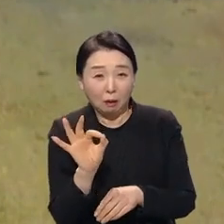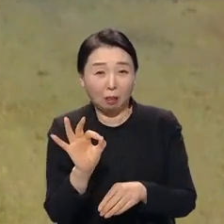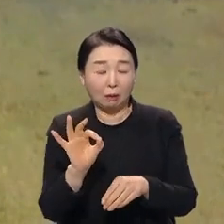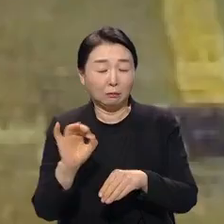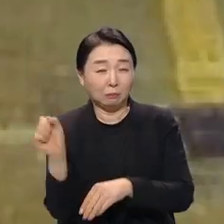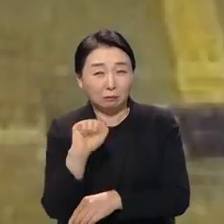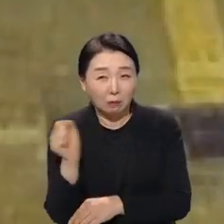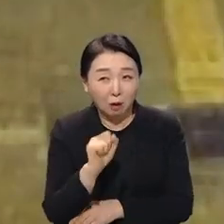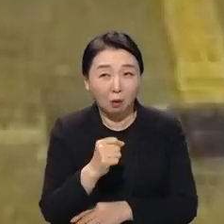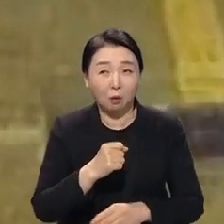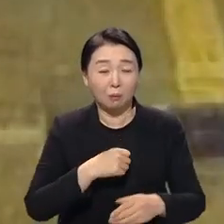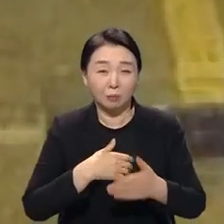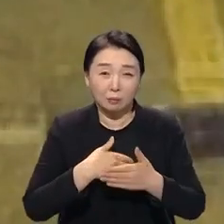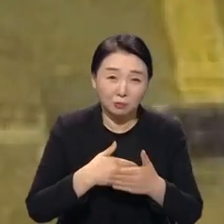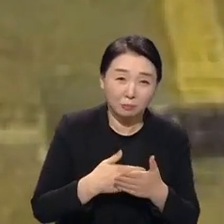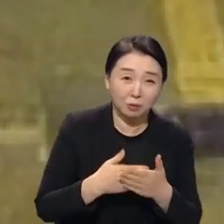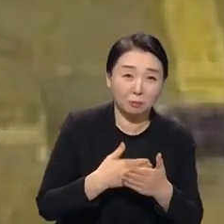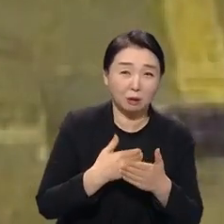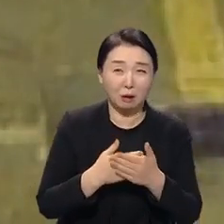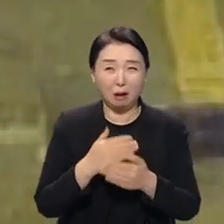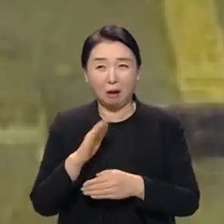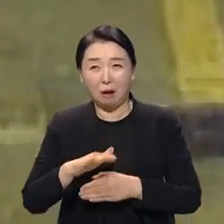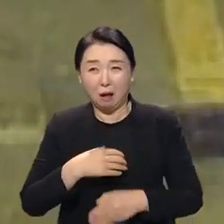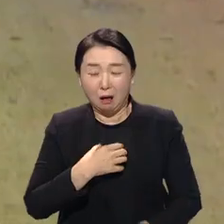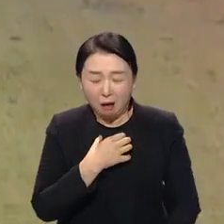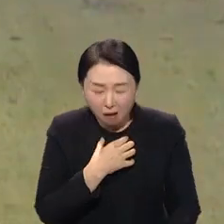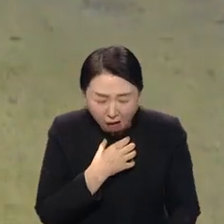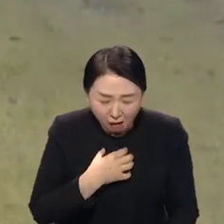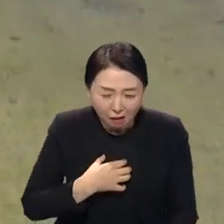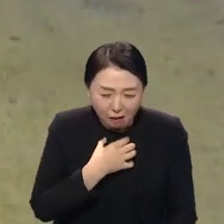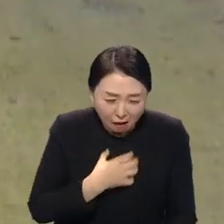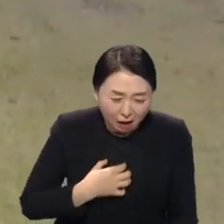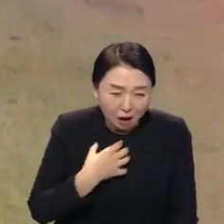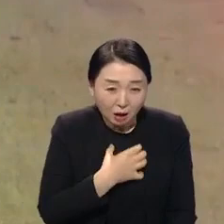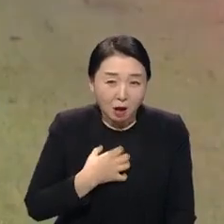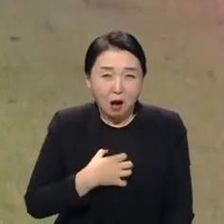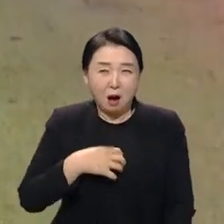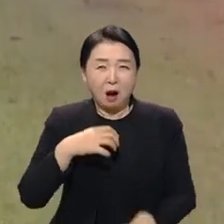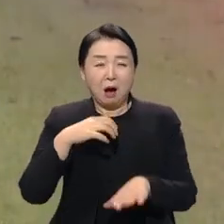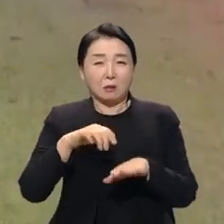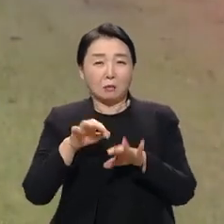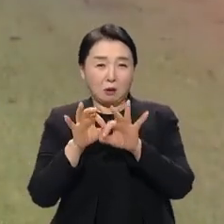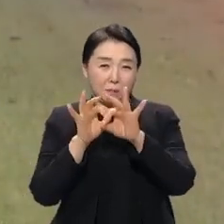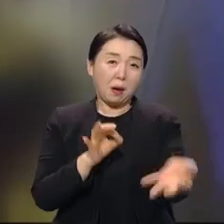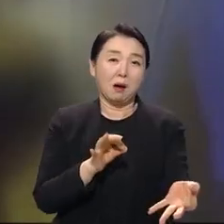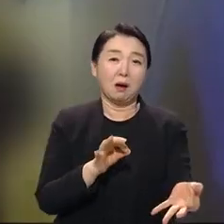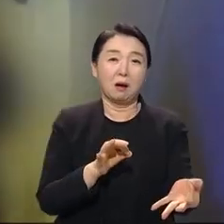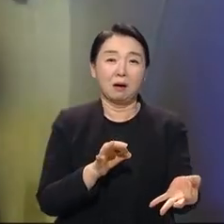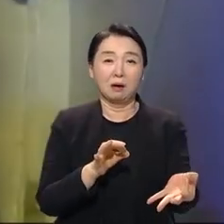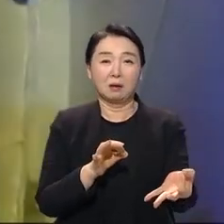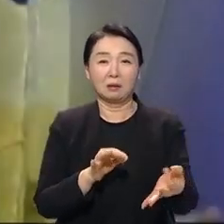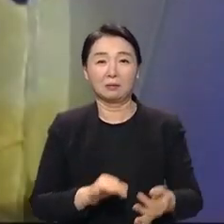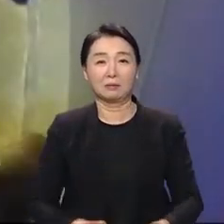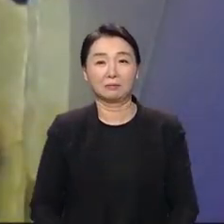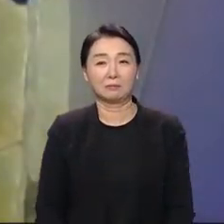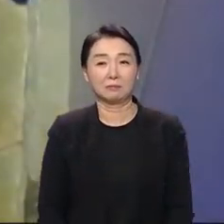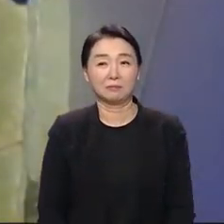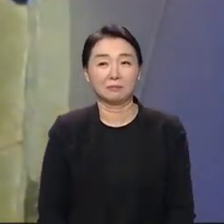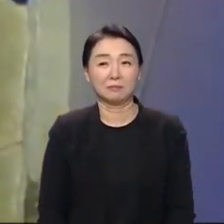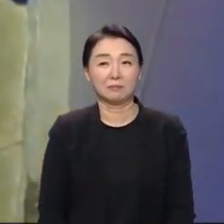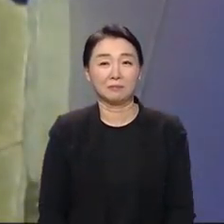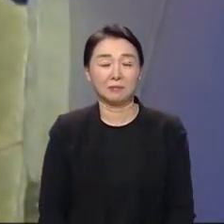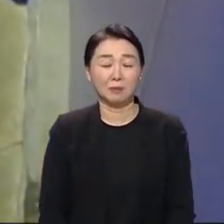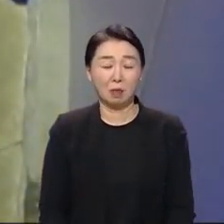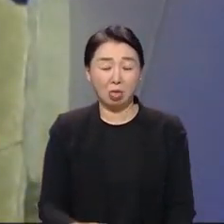왠지 불안한데 어 허리를 숙이고 어 한참 괴로워한다 안 돼 안 돼 레드 꽝 예 오토바이